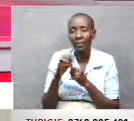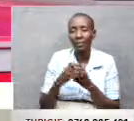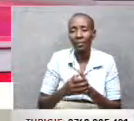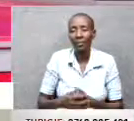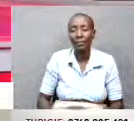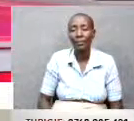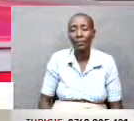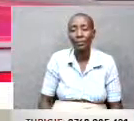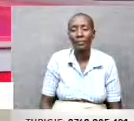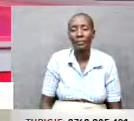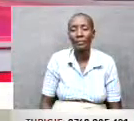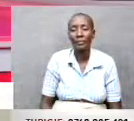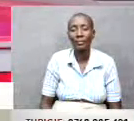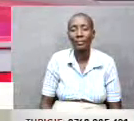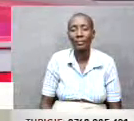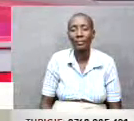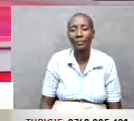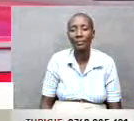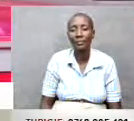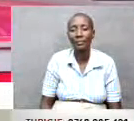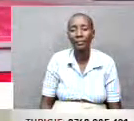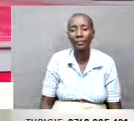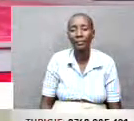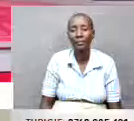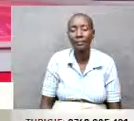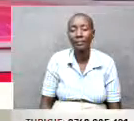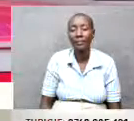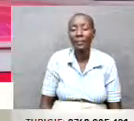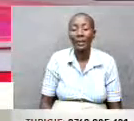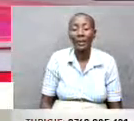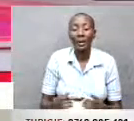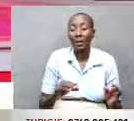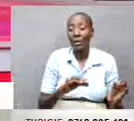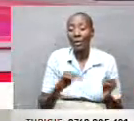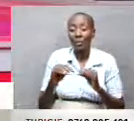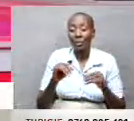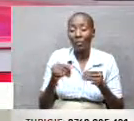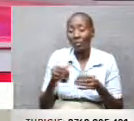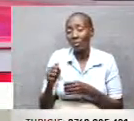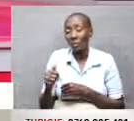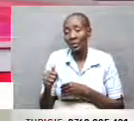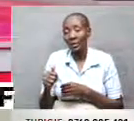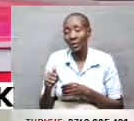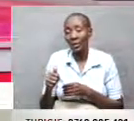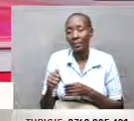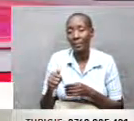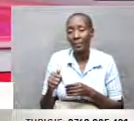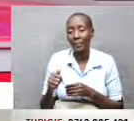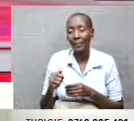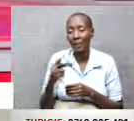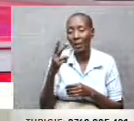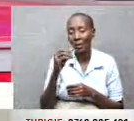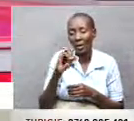na @_Clifford. Naam, bila shaka mtazamaji, tusonge mbele na taarifa zetu, ambapo watu